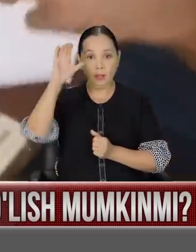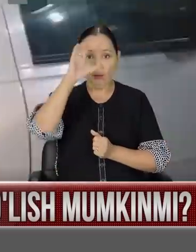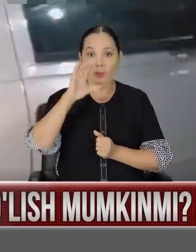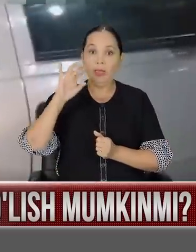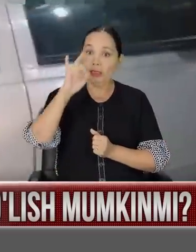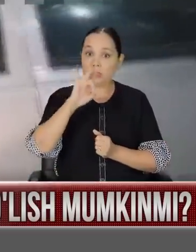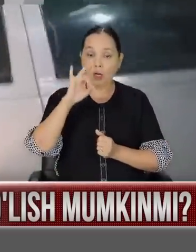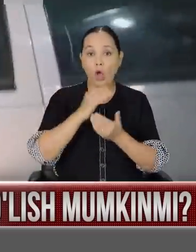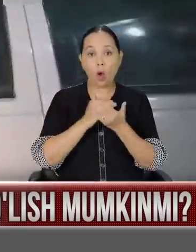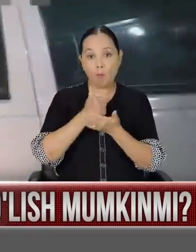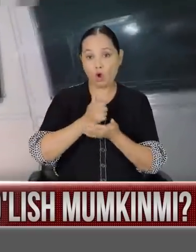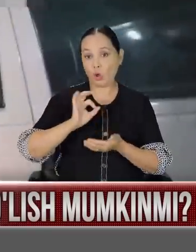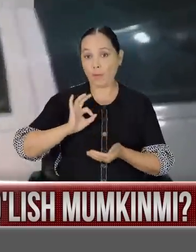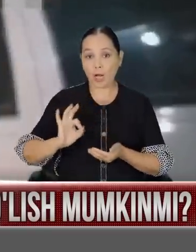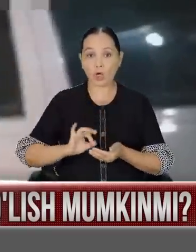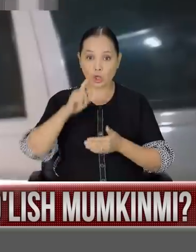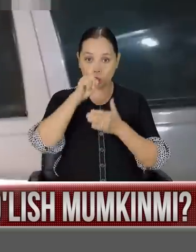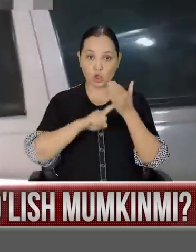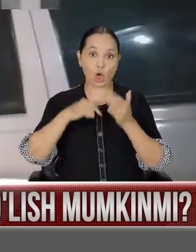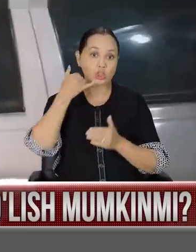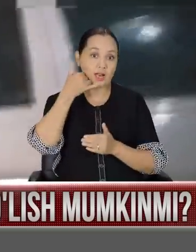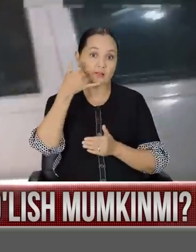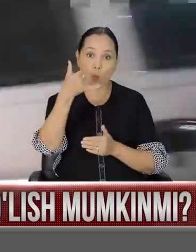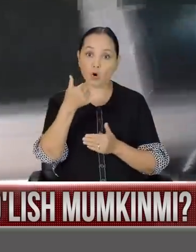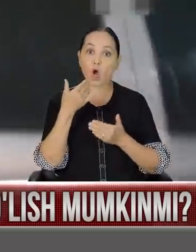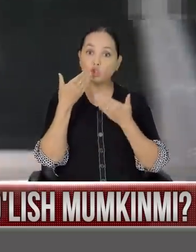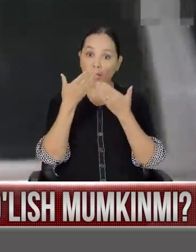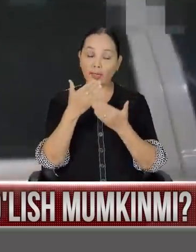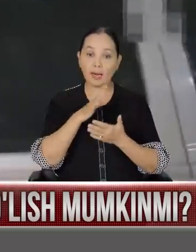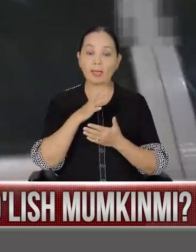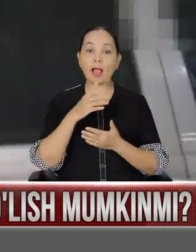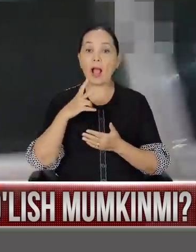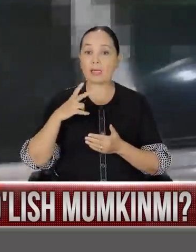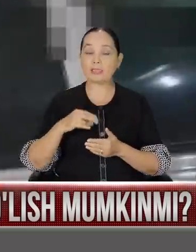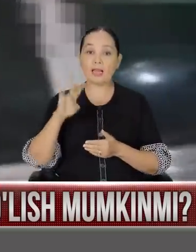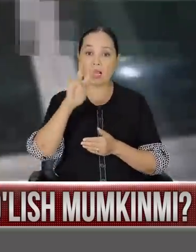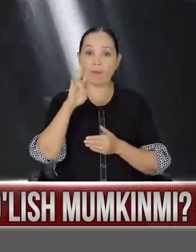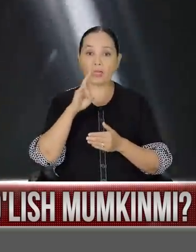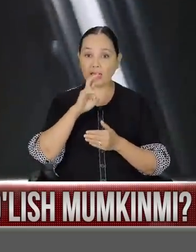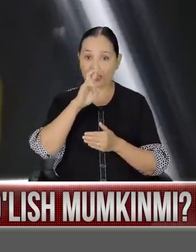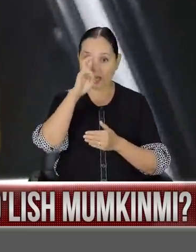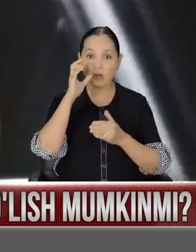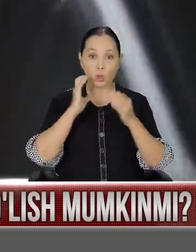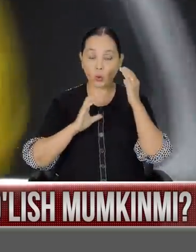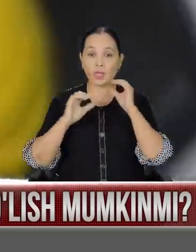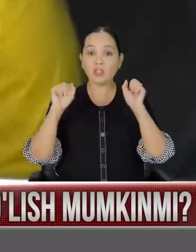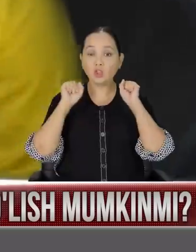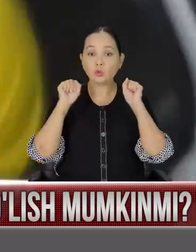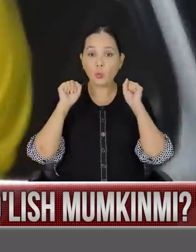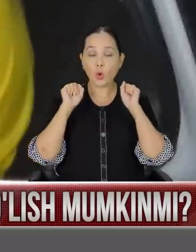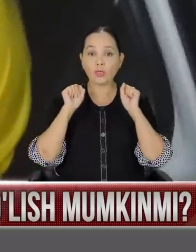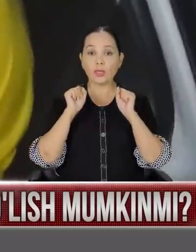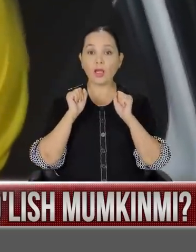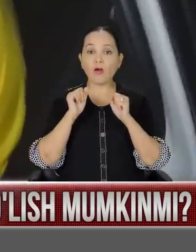O'zbekiston Respublikasi Bosh prokuraturasining ishonch telefoniga murojaat qilgan fuqaro qizini Namangan Davlat universitetining jismoniy tarbiya